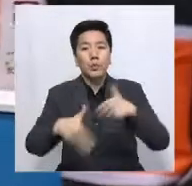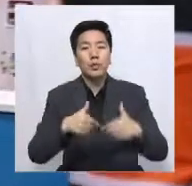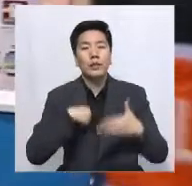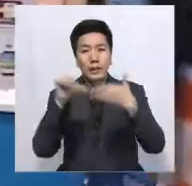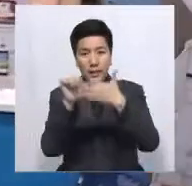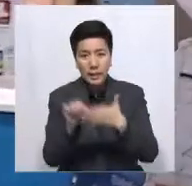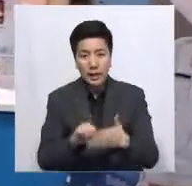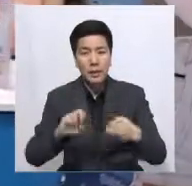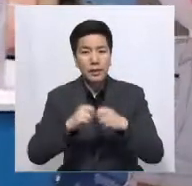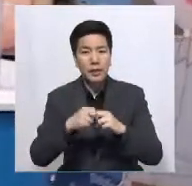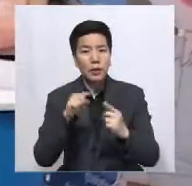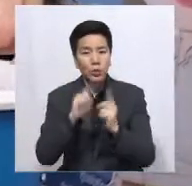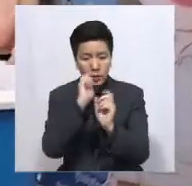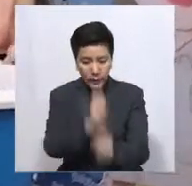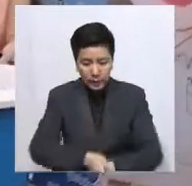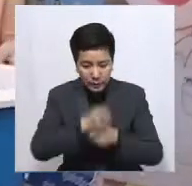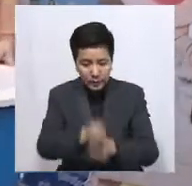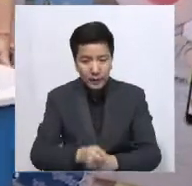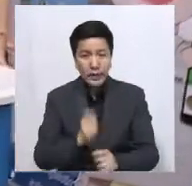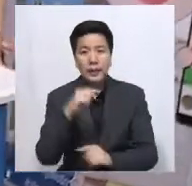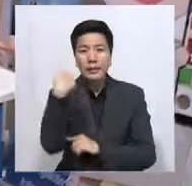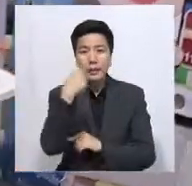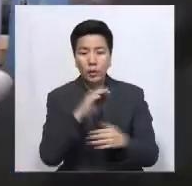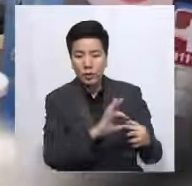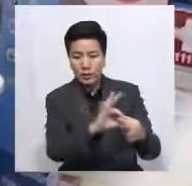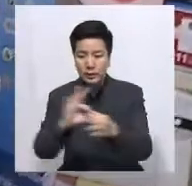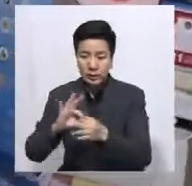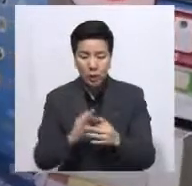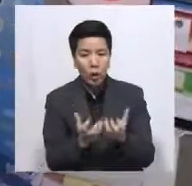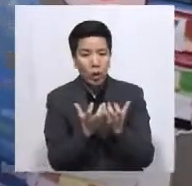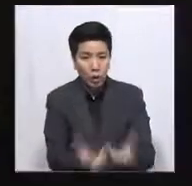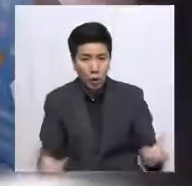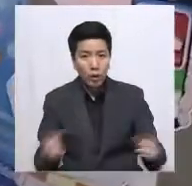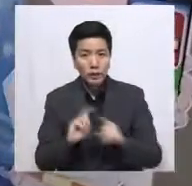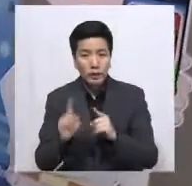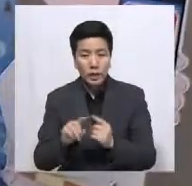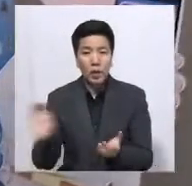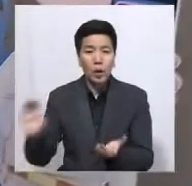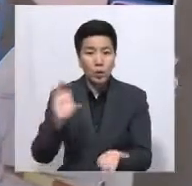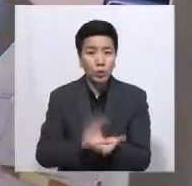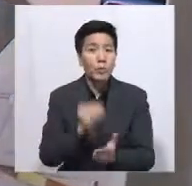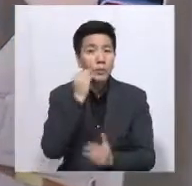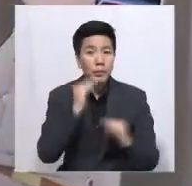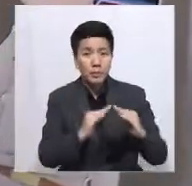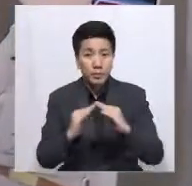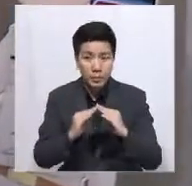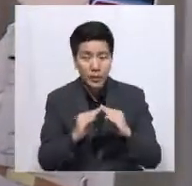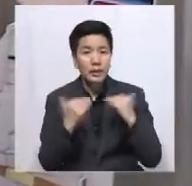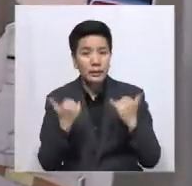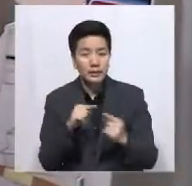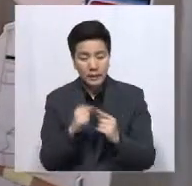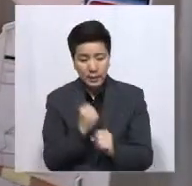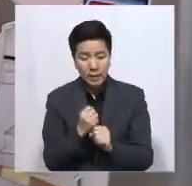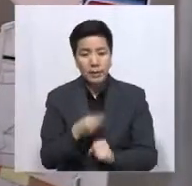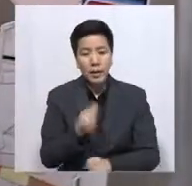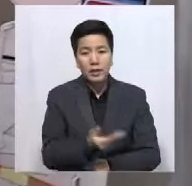ก้ไขปัญหาการเกษตรการท่องเที่ยวที่เชื่อมโยงกับสินค้าโอท็อปโครงการกองทุนหมู่บ้านและบัตรประชารัฐเร่งสร้